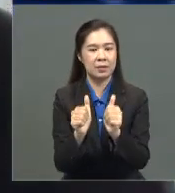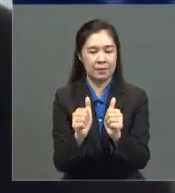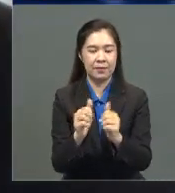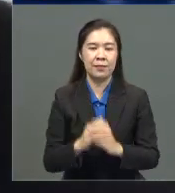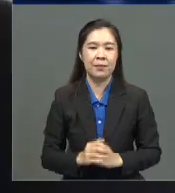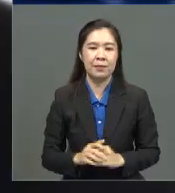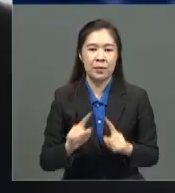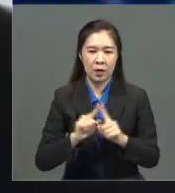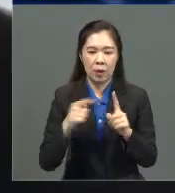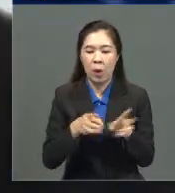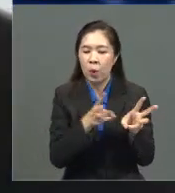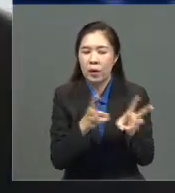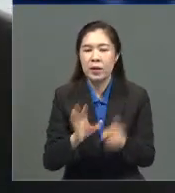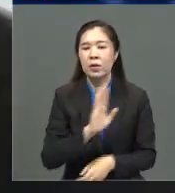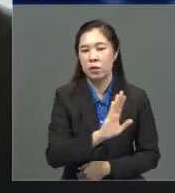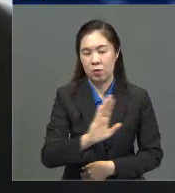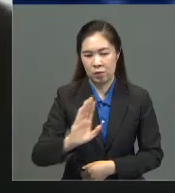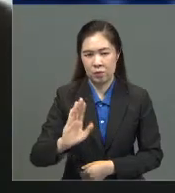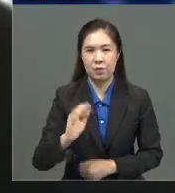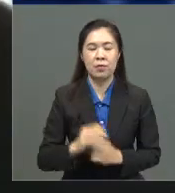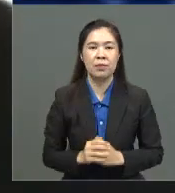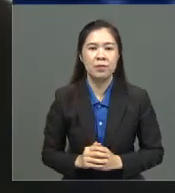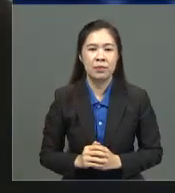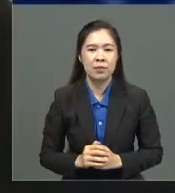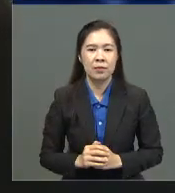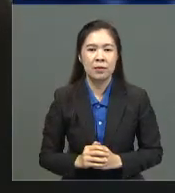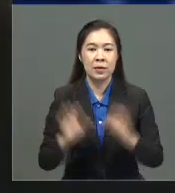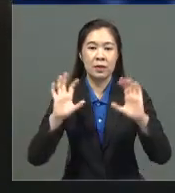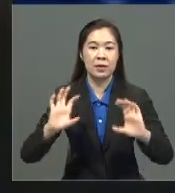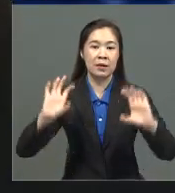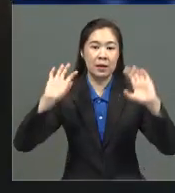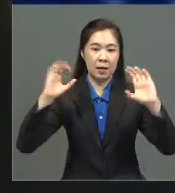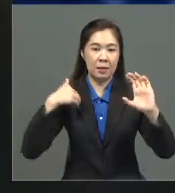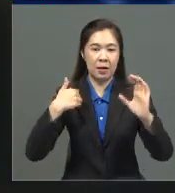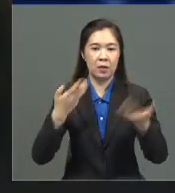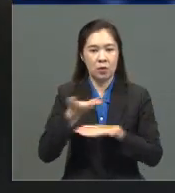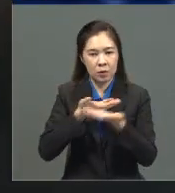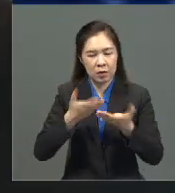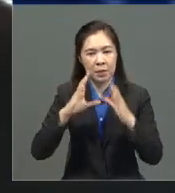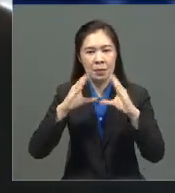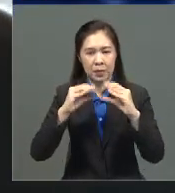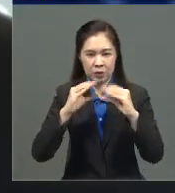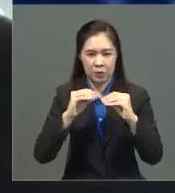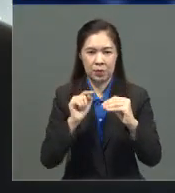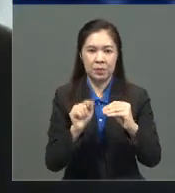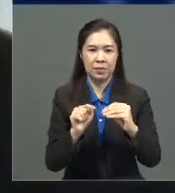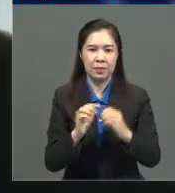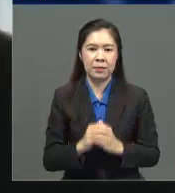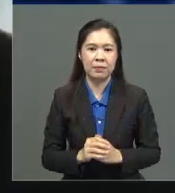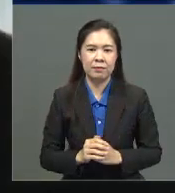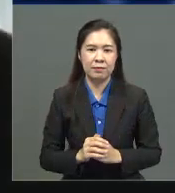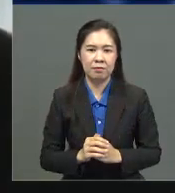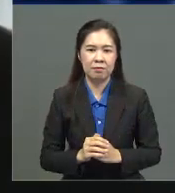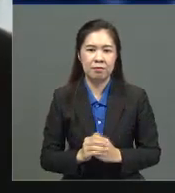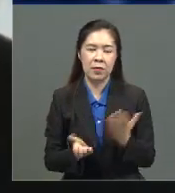วิธีทำได้ดีกว่ารัฐบาลทำรัฐบาลทำมันเอาเข้าที่ประชุมครั้งดีกำหนดอาจจะไม่ค่อย